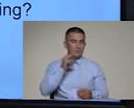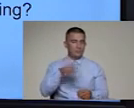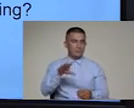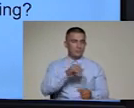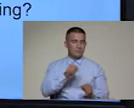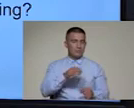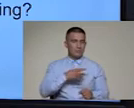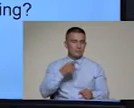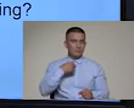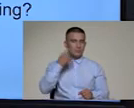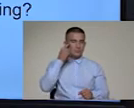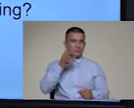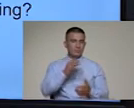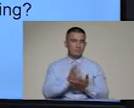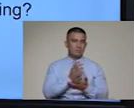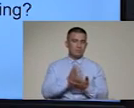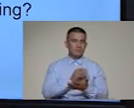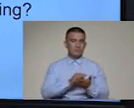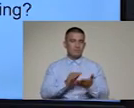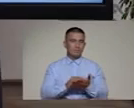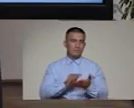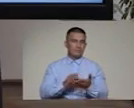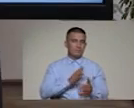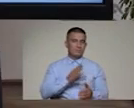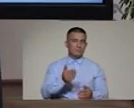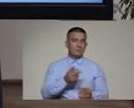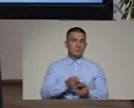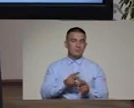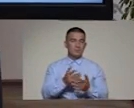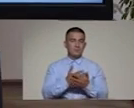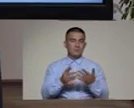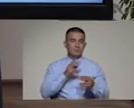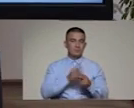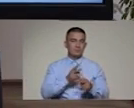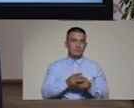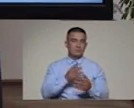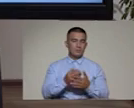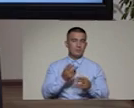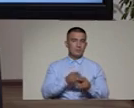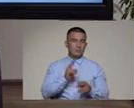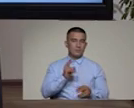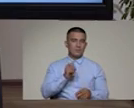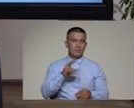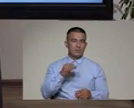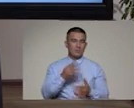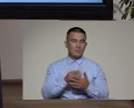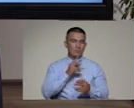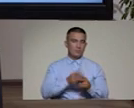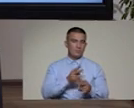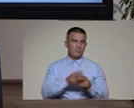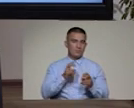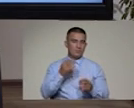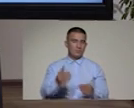ma'lumki, Vietnam hamda Indoneziyada eng ko'p uchraydigan metal koni bu qalay metal koni hisoblanar